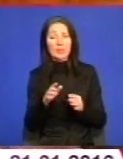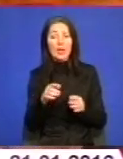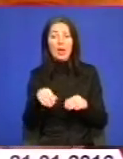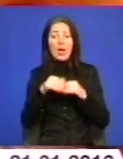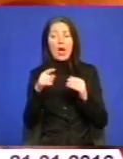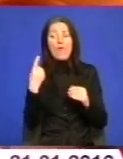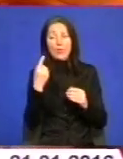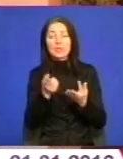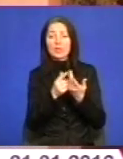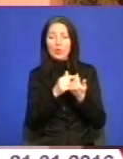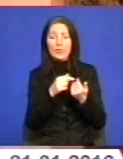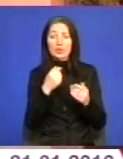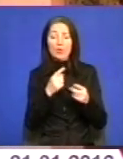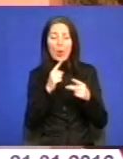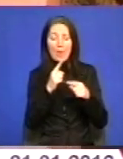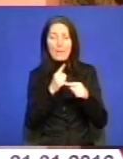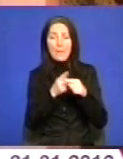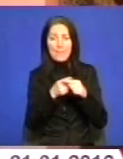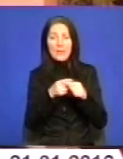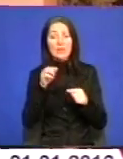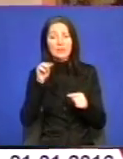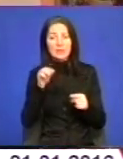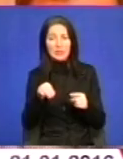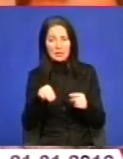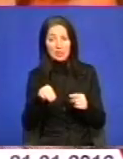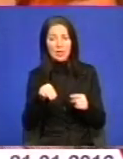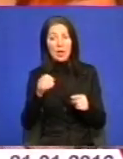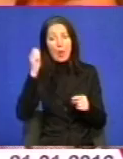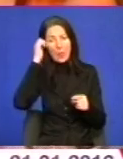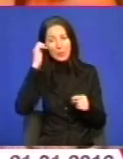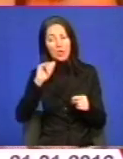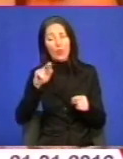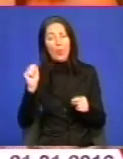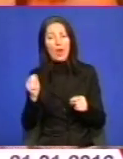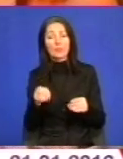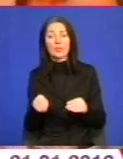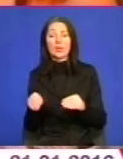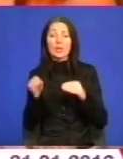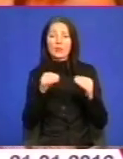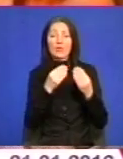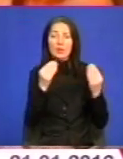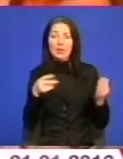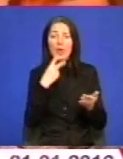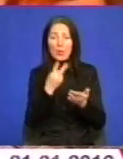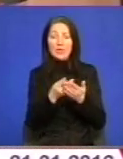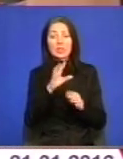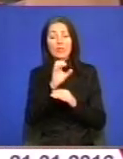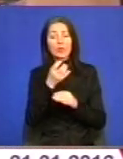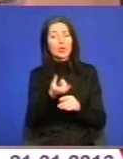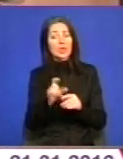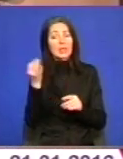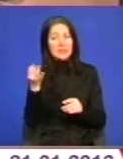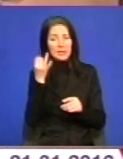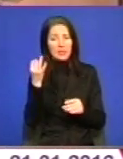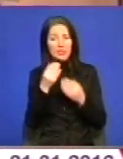області нараховують до 500 пам'яток УПА. На пересувній виставці представили фото найцікавіших.